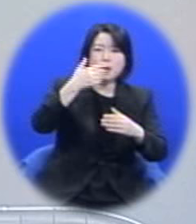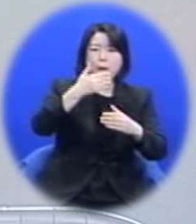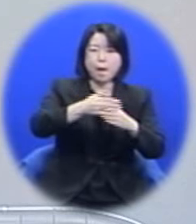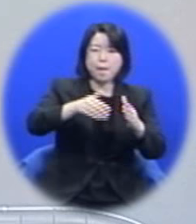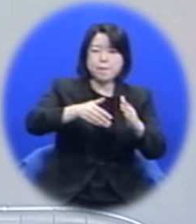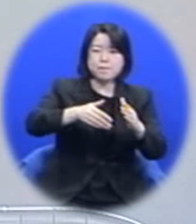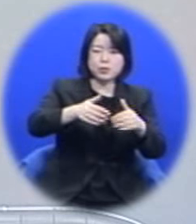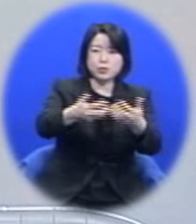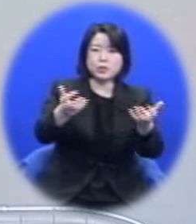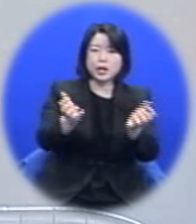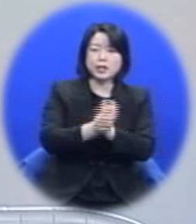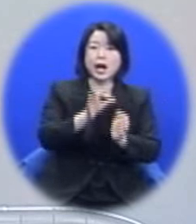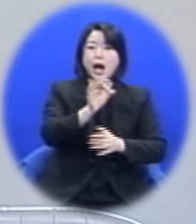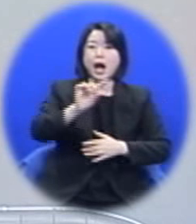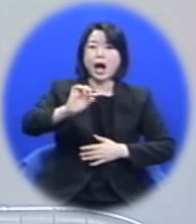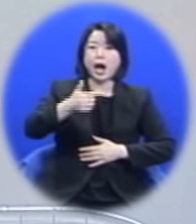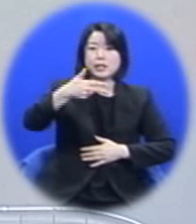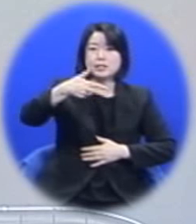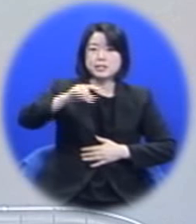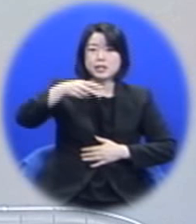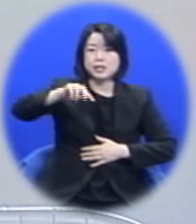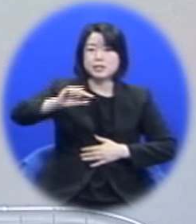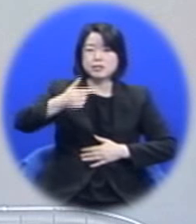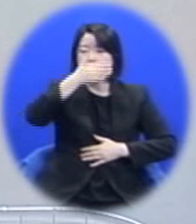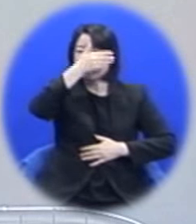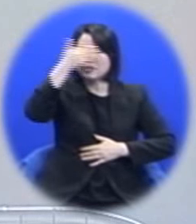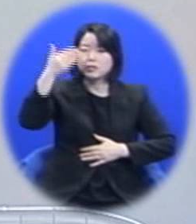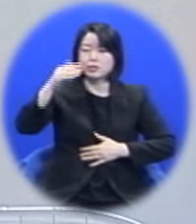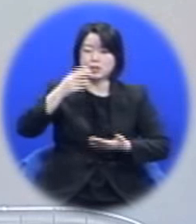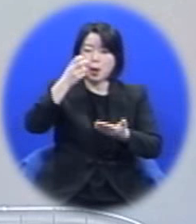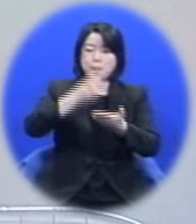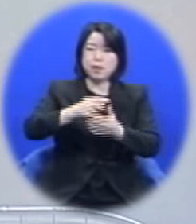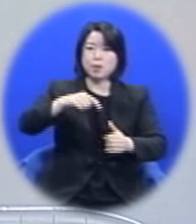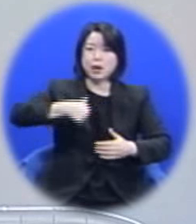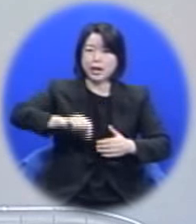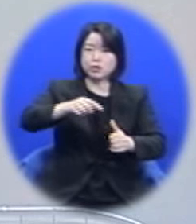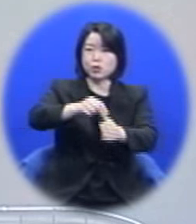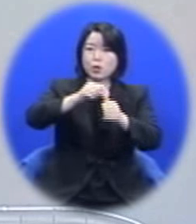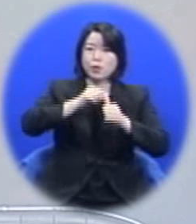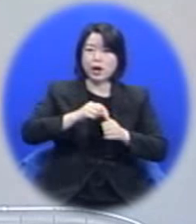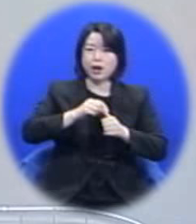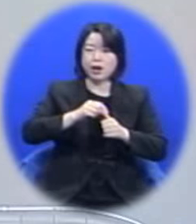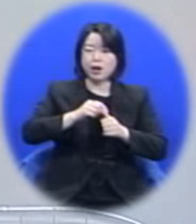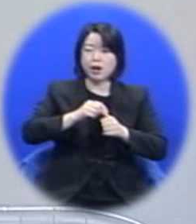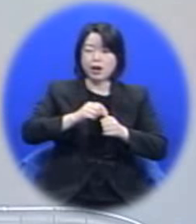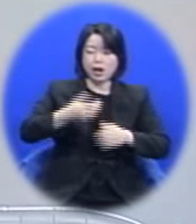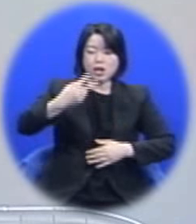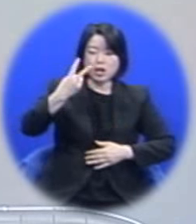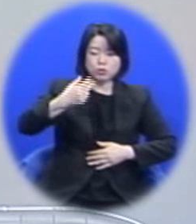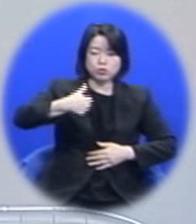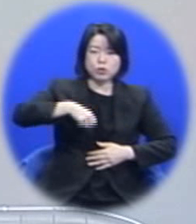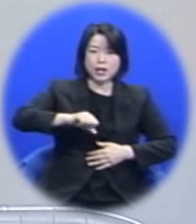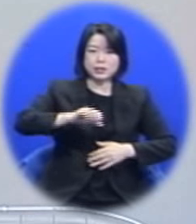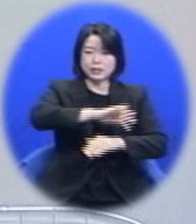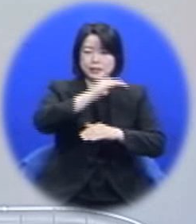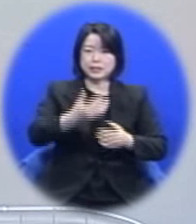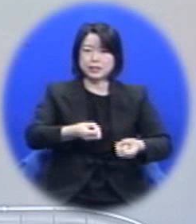그 청년을 양자 삼았어요. 아들 장례식 때 아홉 가지 감사를 하나님께